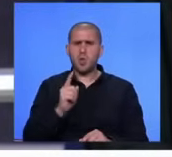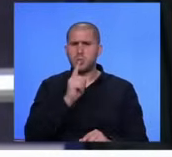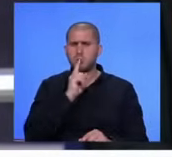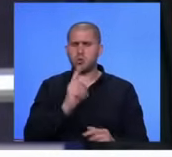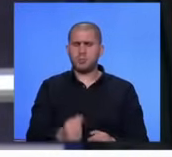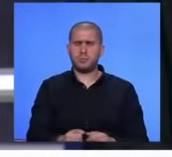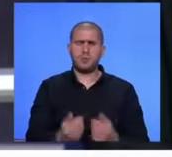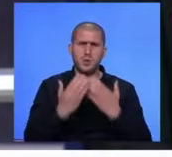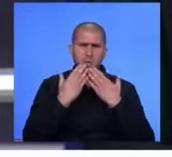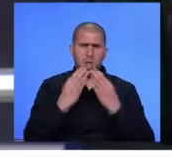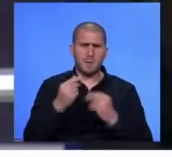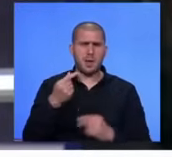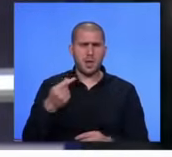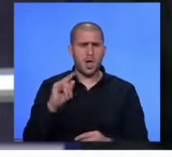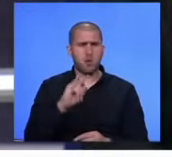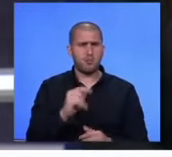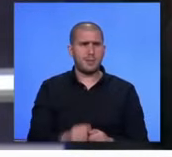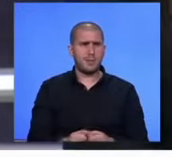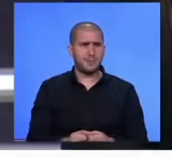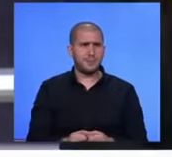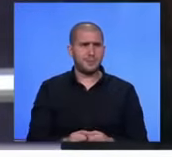תודה רבה, גלי חושן, תודה רבה. עורכת הדין עסקה בינה.